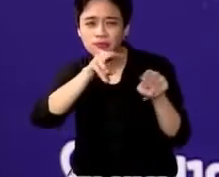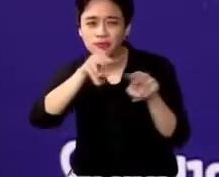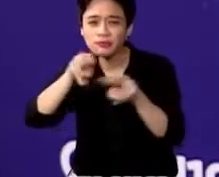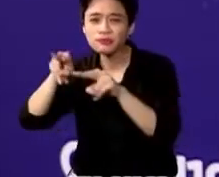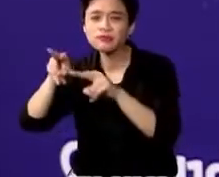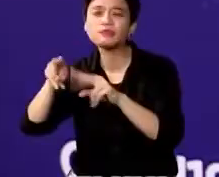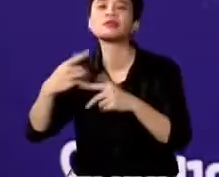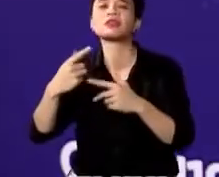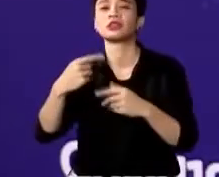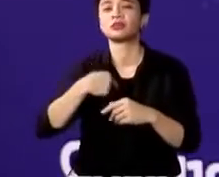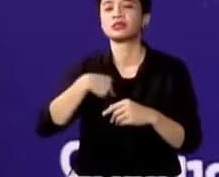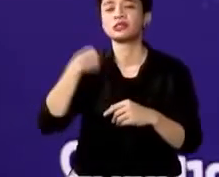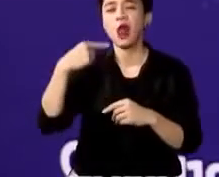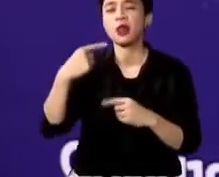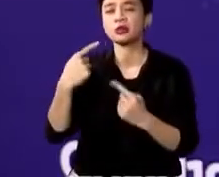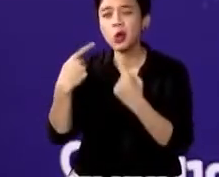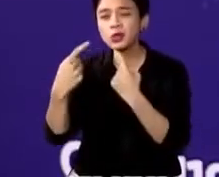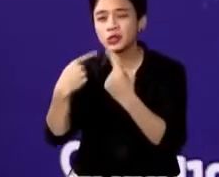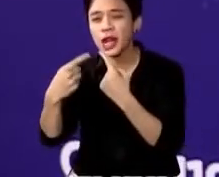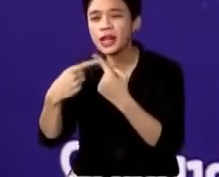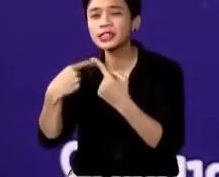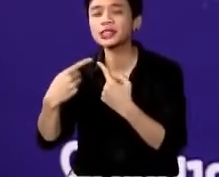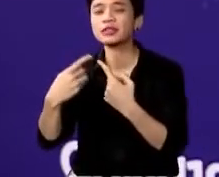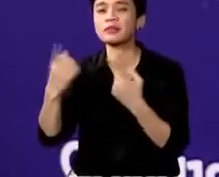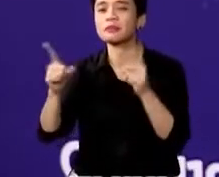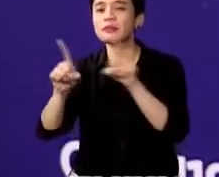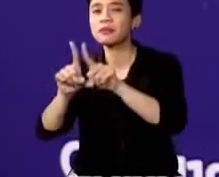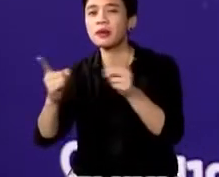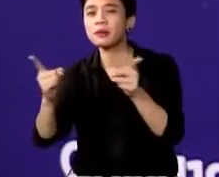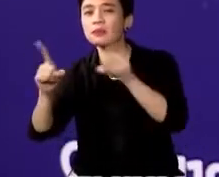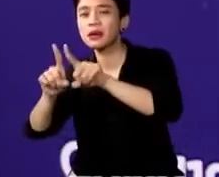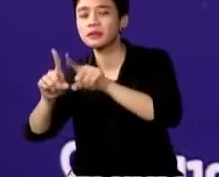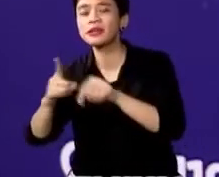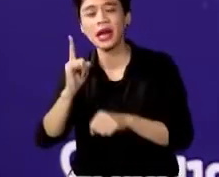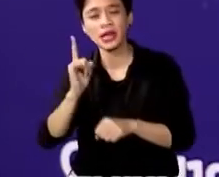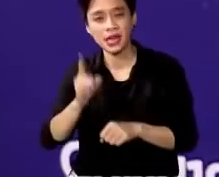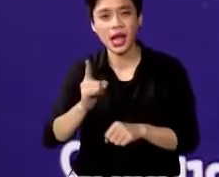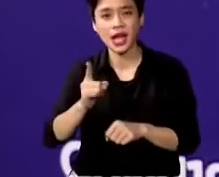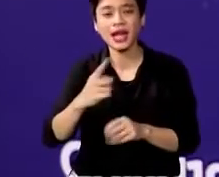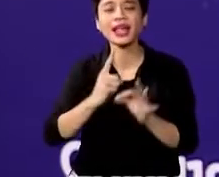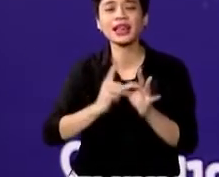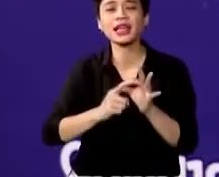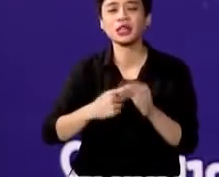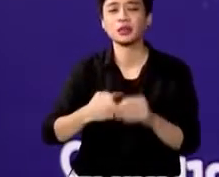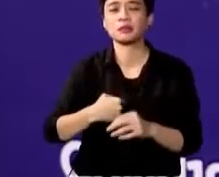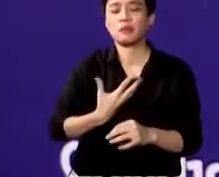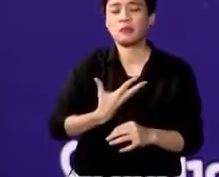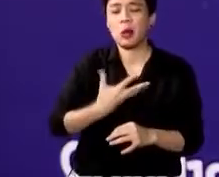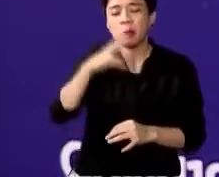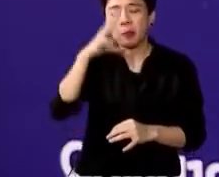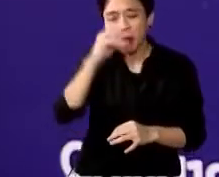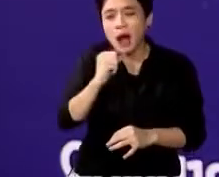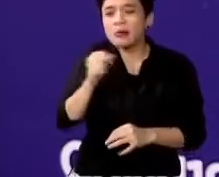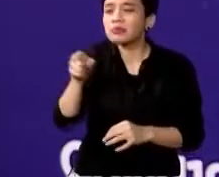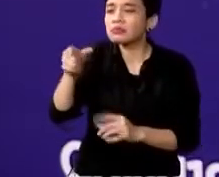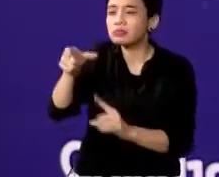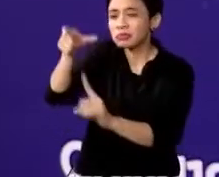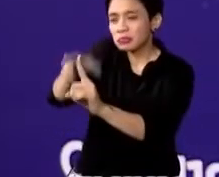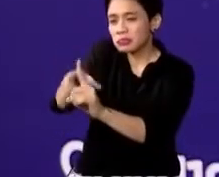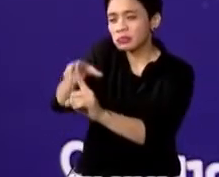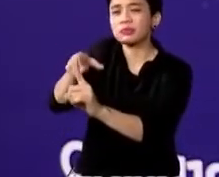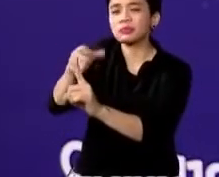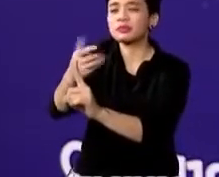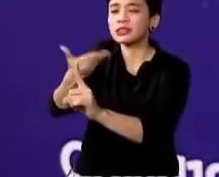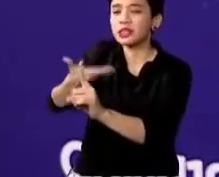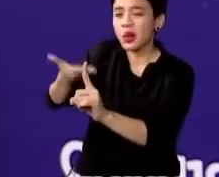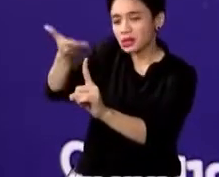konsultasi pendampingan dan dan seterusnya sehingga tentunya akan betul-betul kita bisa memahami mereka Apakah sudah dalam